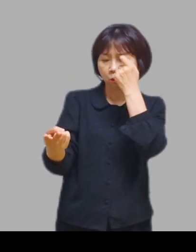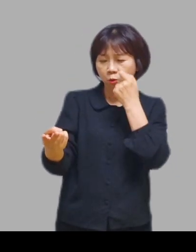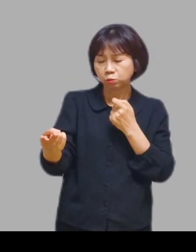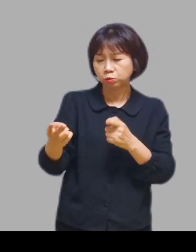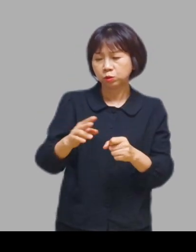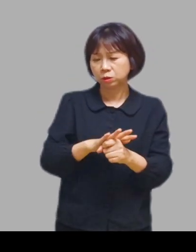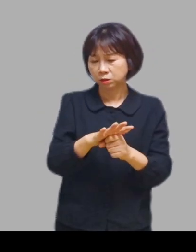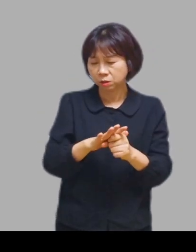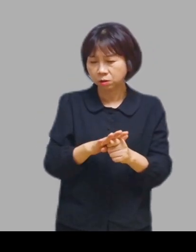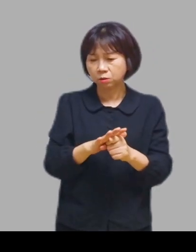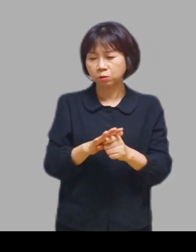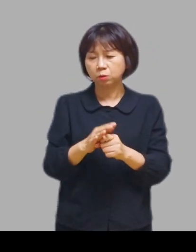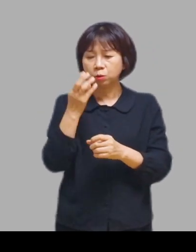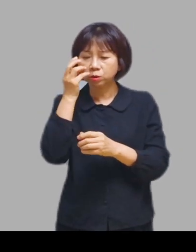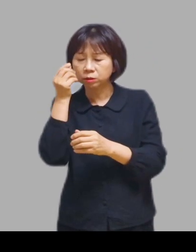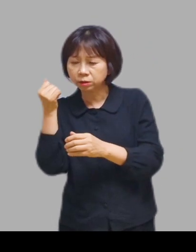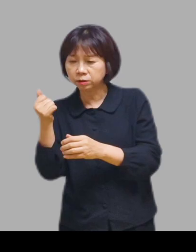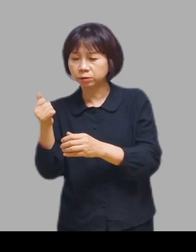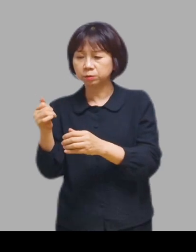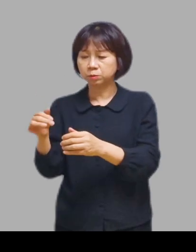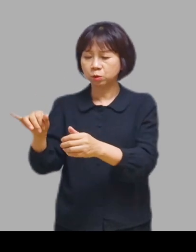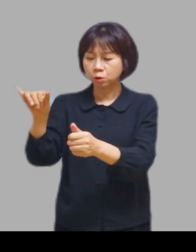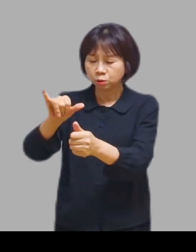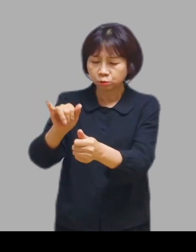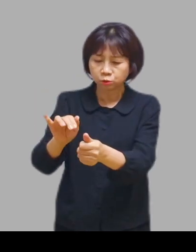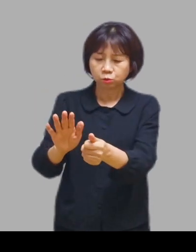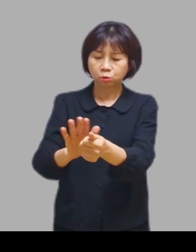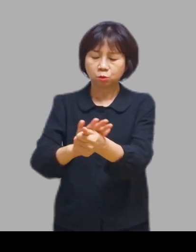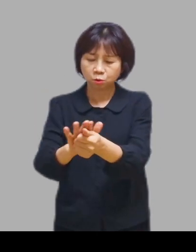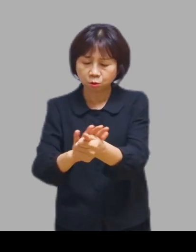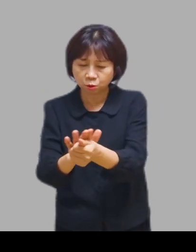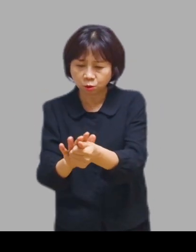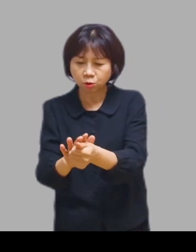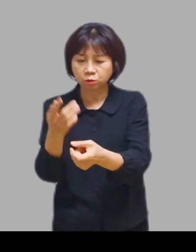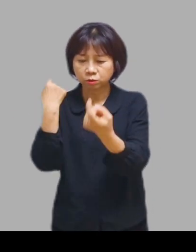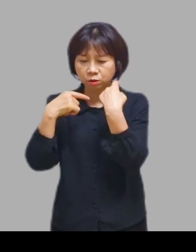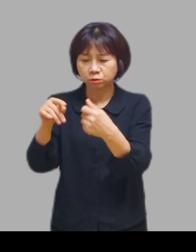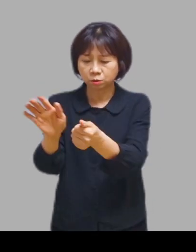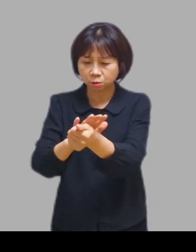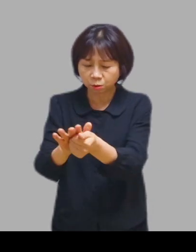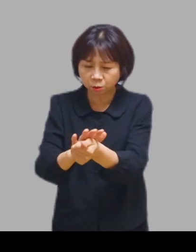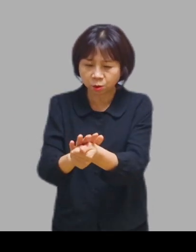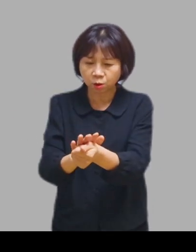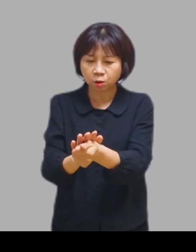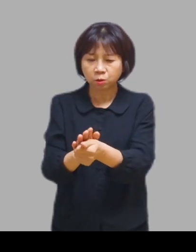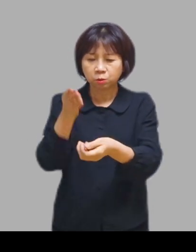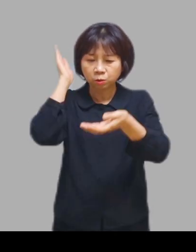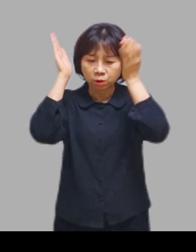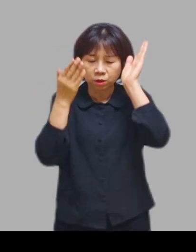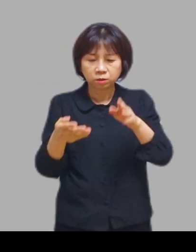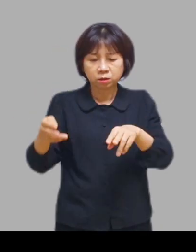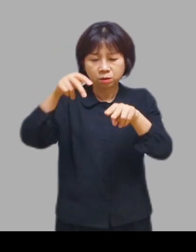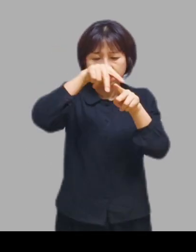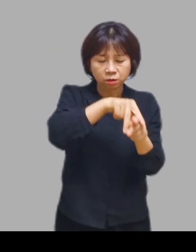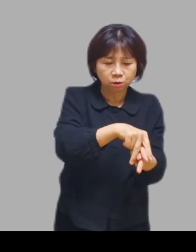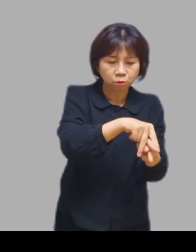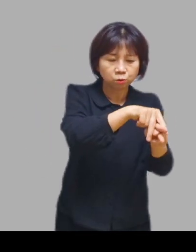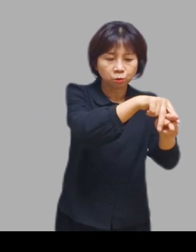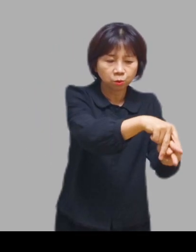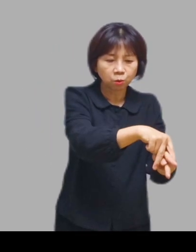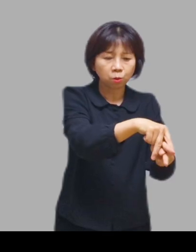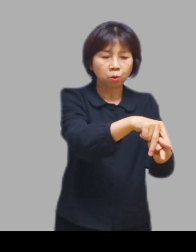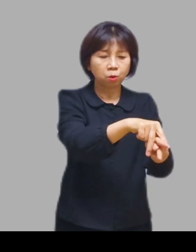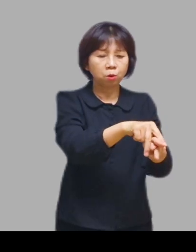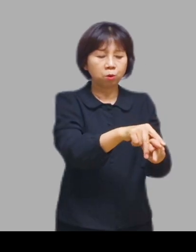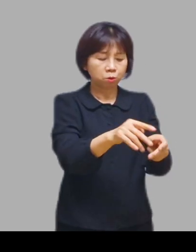기름과 포도주를 그 상처에 붓고 싸매고 자기 짐승에 태워 주막으로 데리고 가서